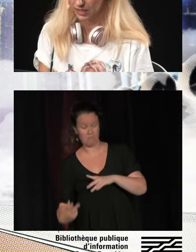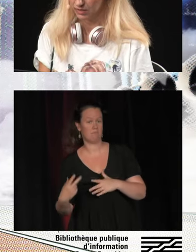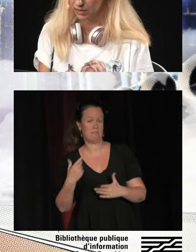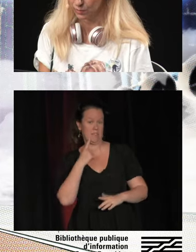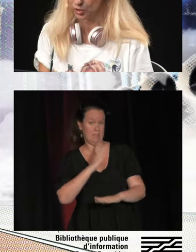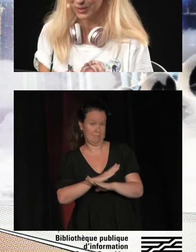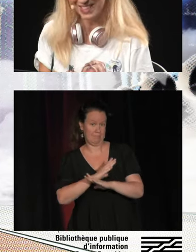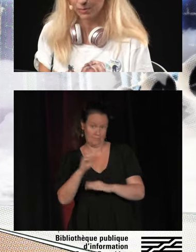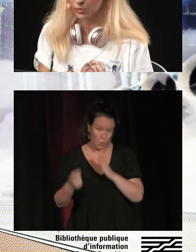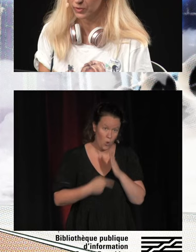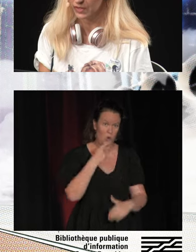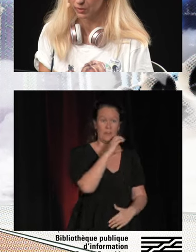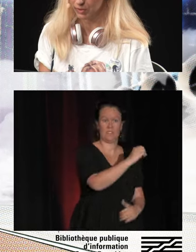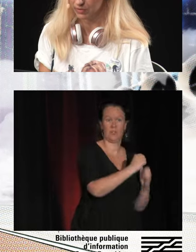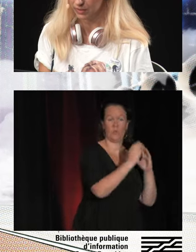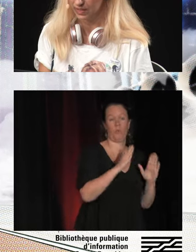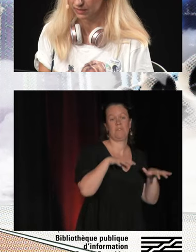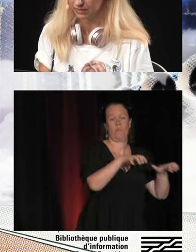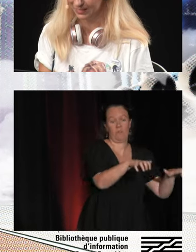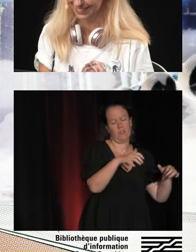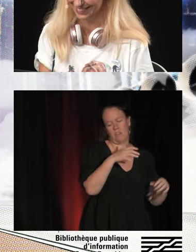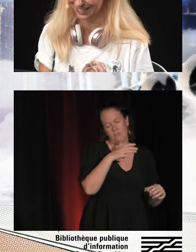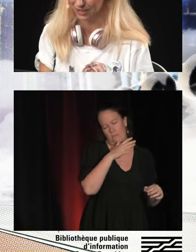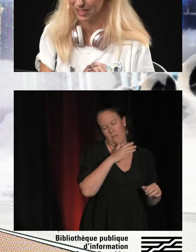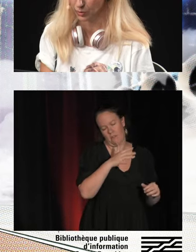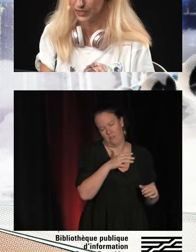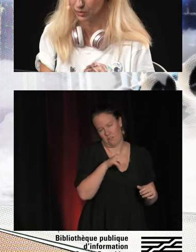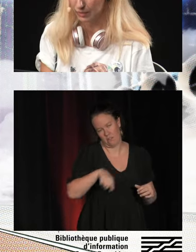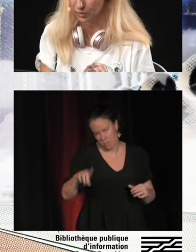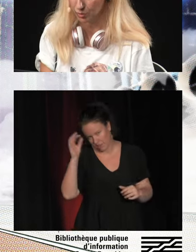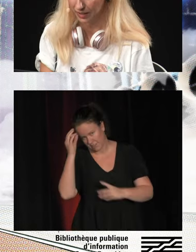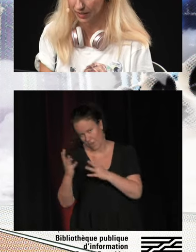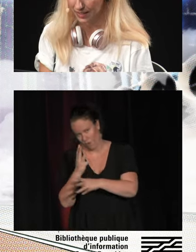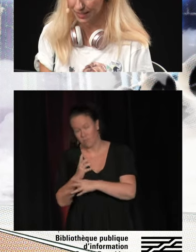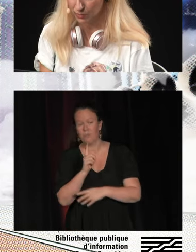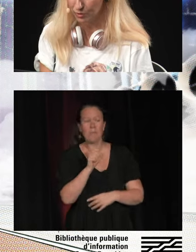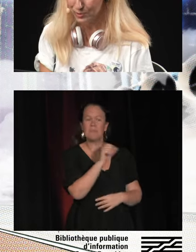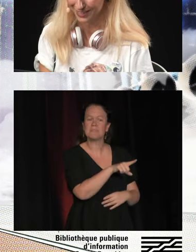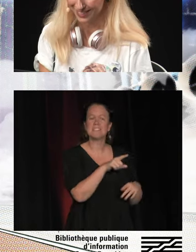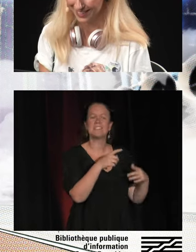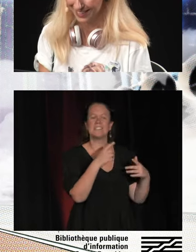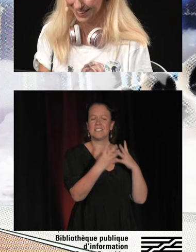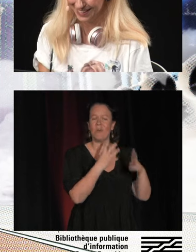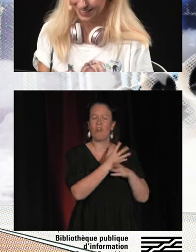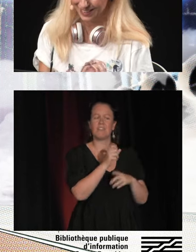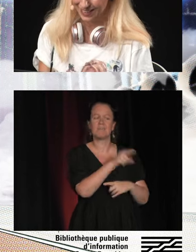si je game over, eh bien, il faut recommencer à la maison hantée. Et on n'a pas envie de faire ça. On avait annoncé que Mario durerait 15 minutes.